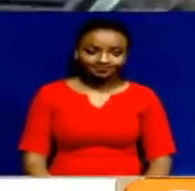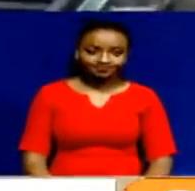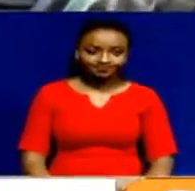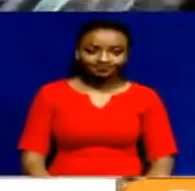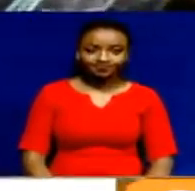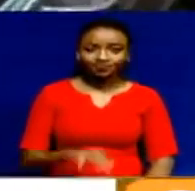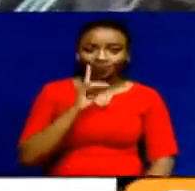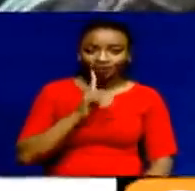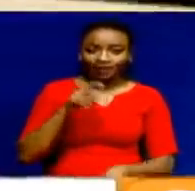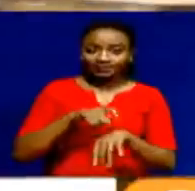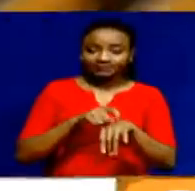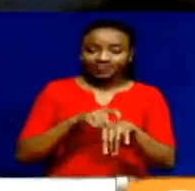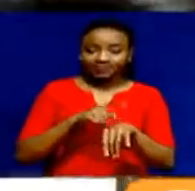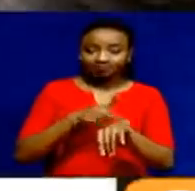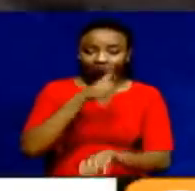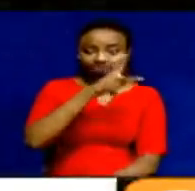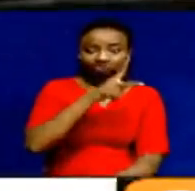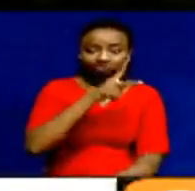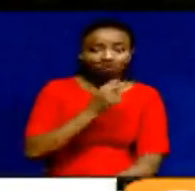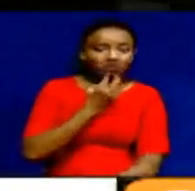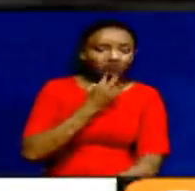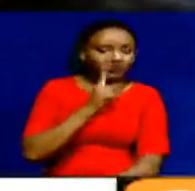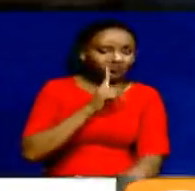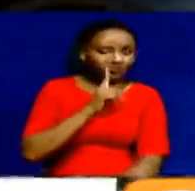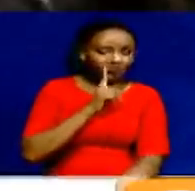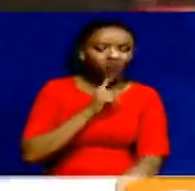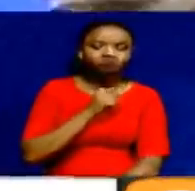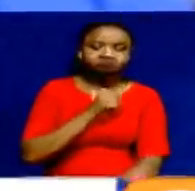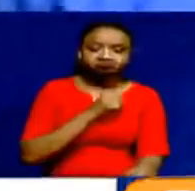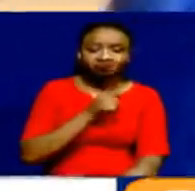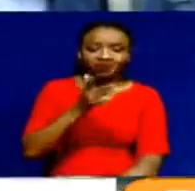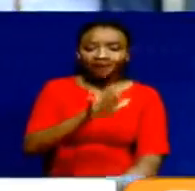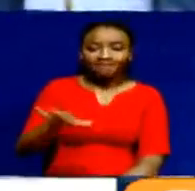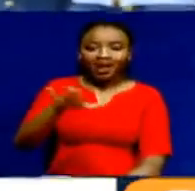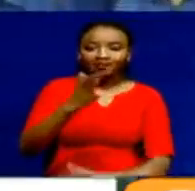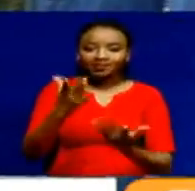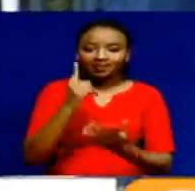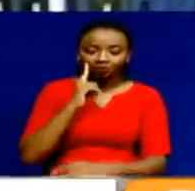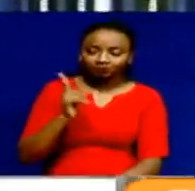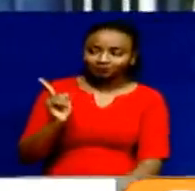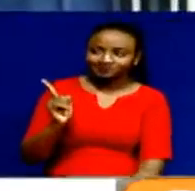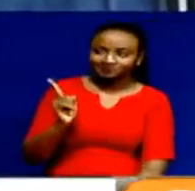Saa 8:30 Jumanne hii, taswira katika bunge la kitaifa itakuwa kama hii.